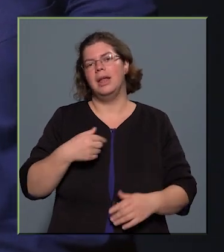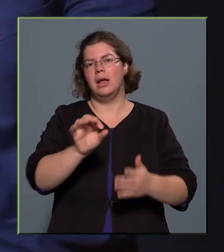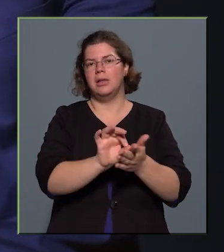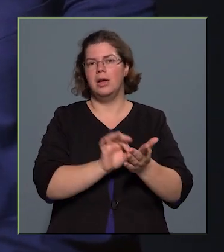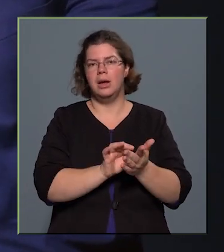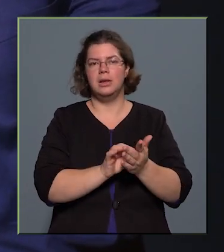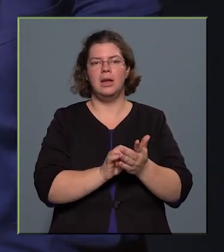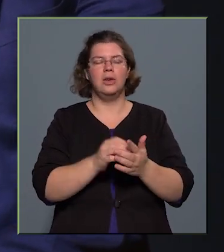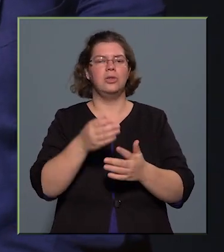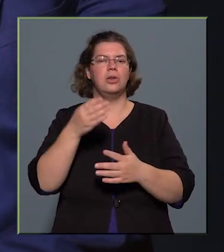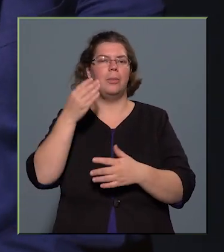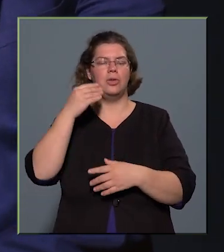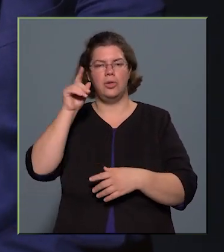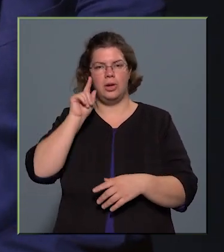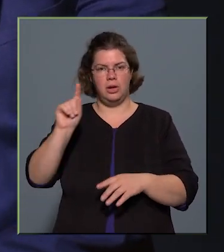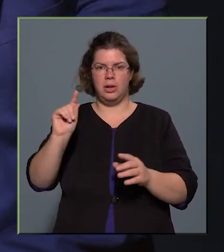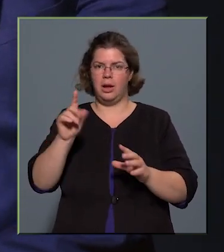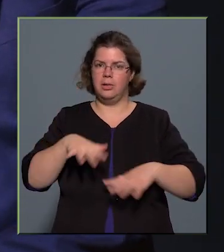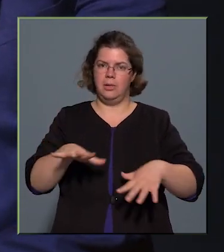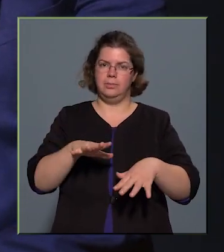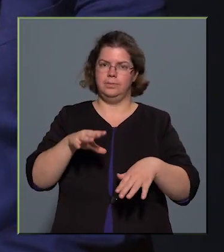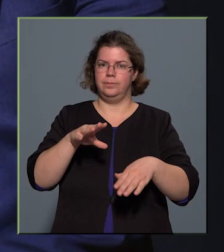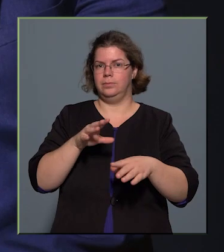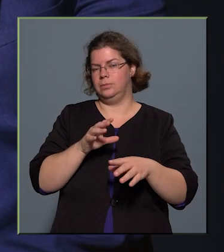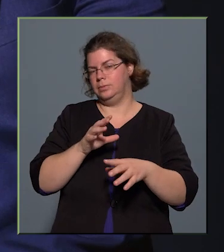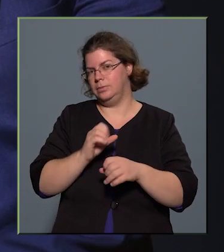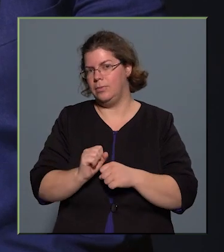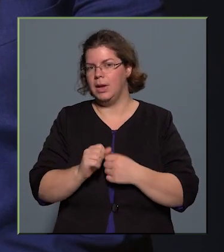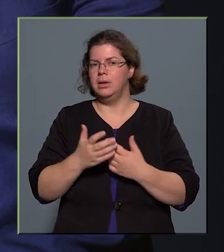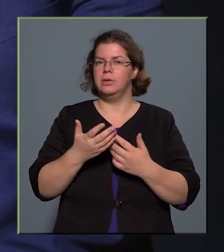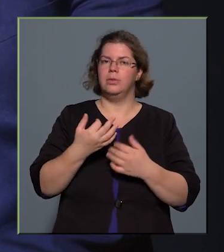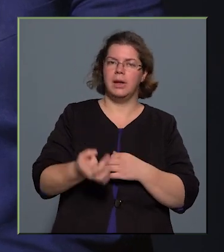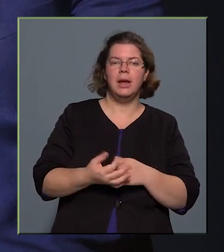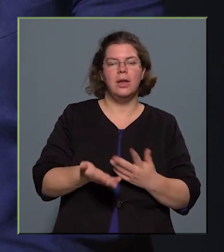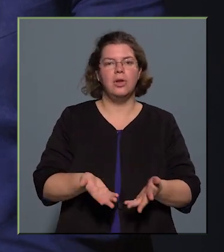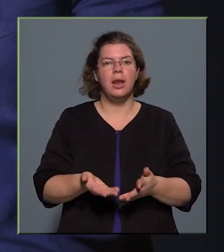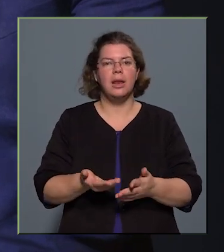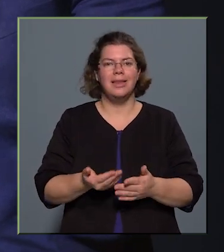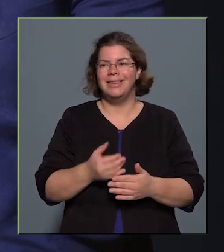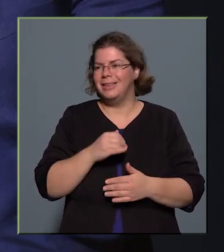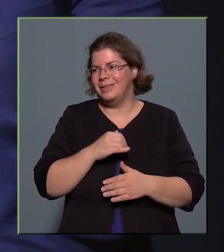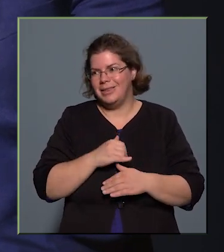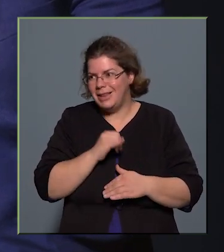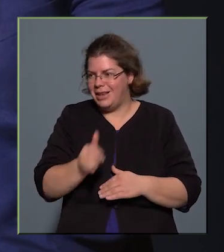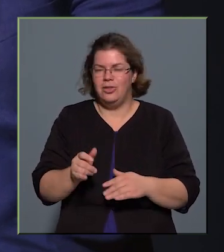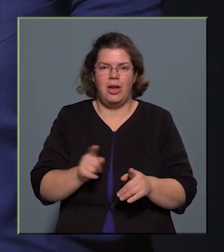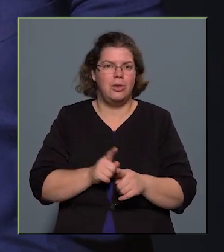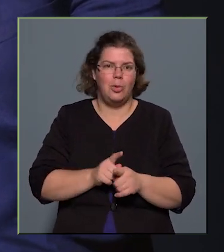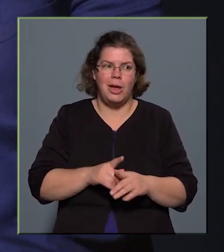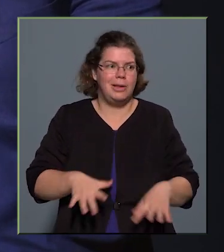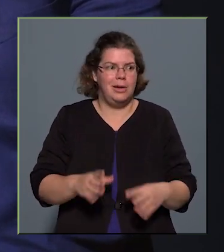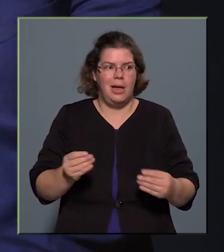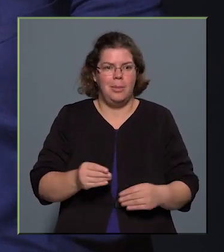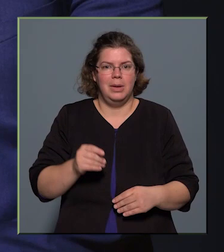AI területet igazgatom a Deloitte-on belül, tehát válaszolva a kérdésedre, szinte nincsen olyan terület, ahol ugye az AI nem jelenik meg